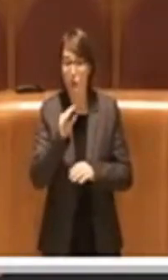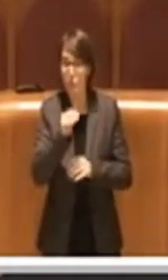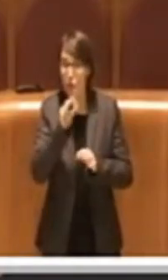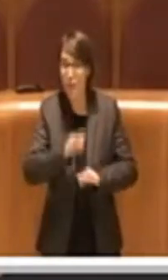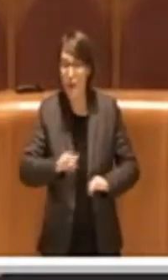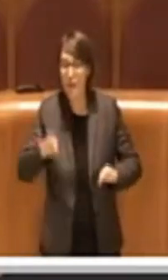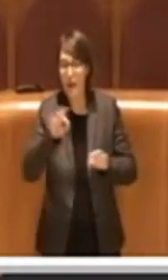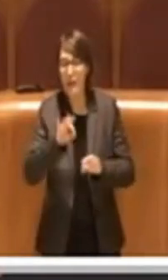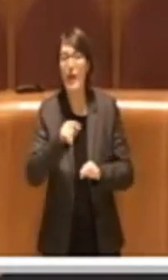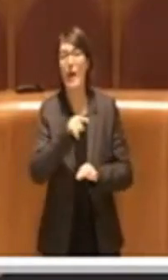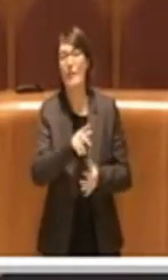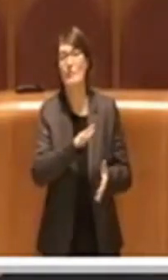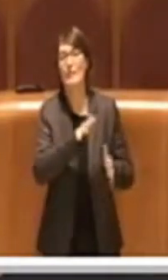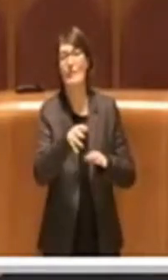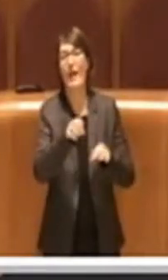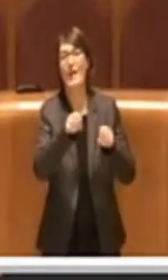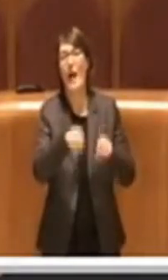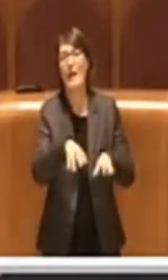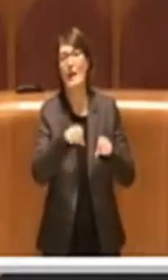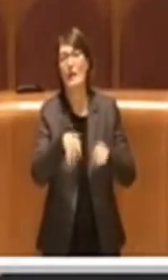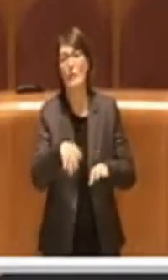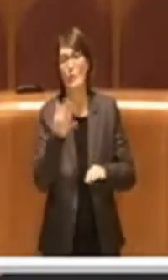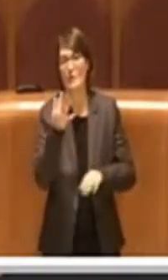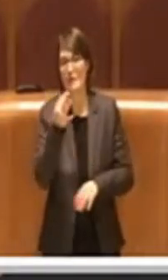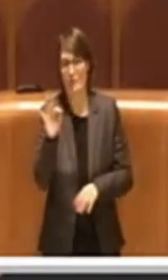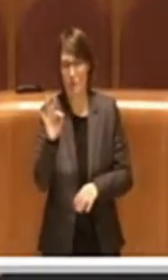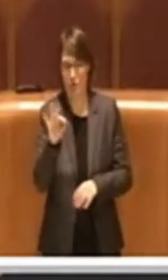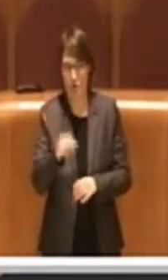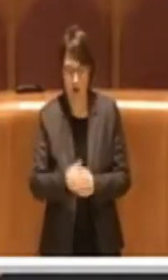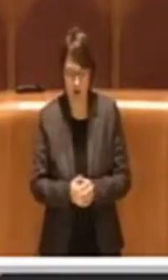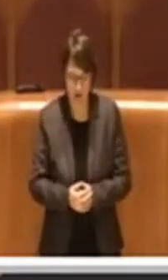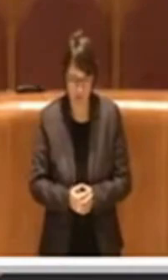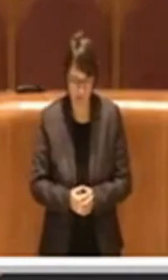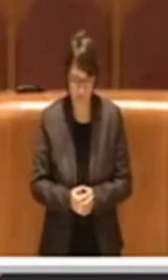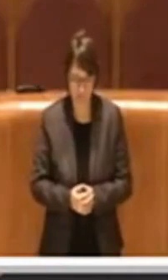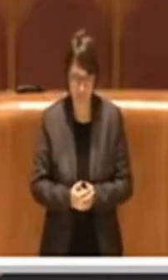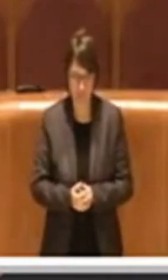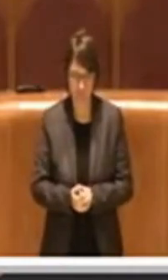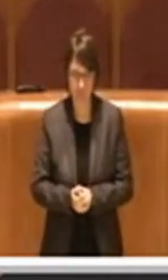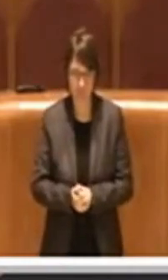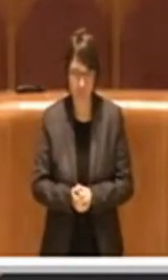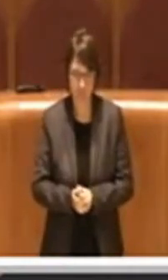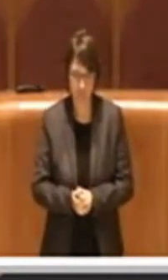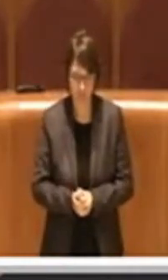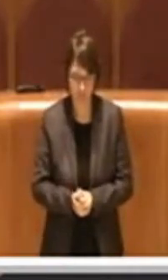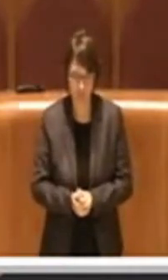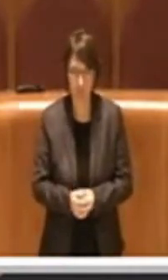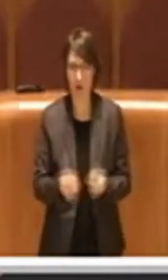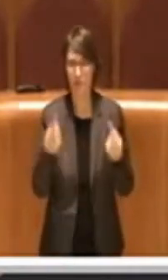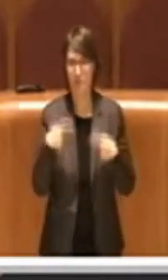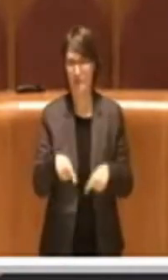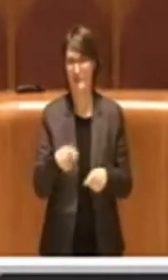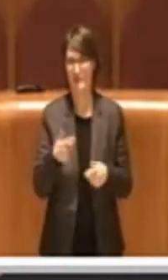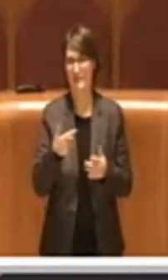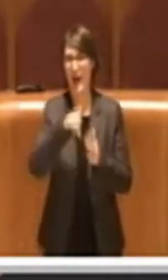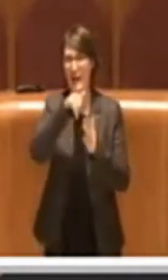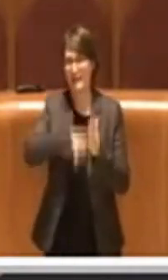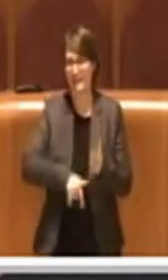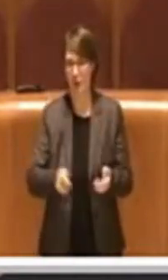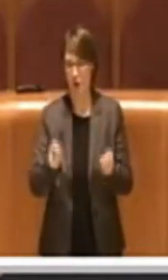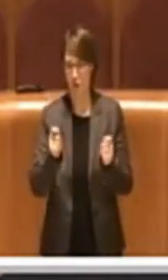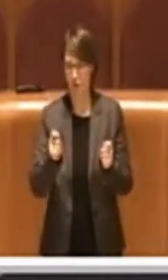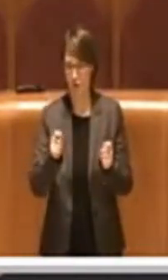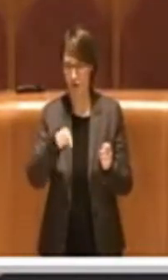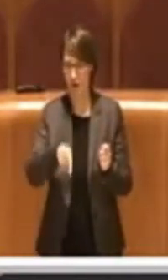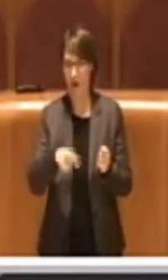Ora, nella fattispecie che appunto è salita purtroppo agli onori della cronaca, non